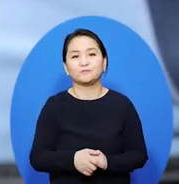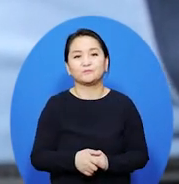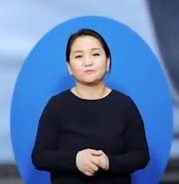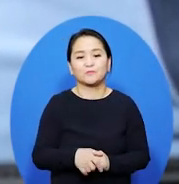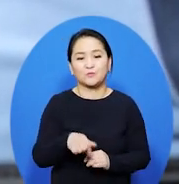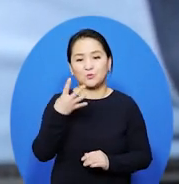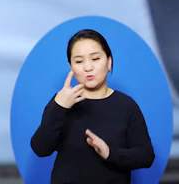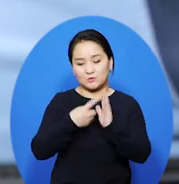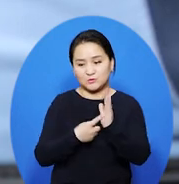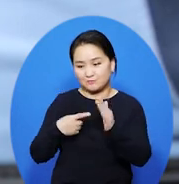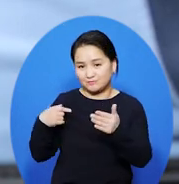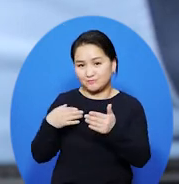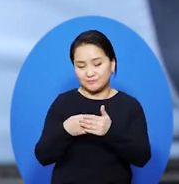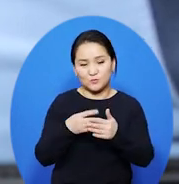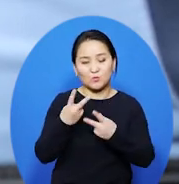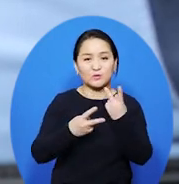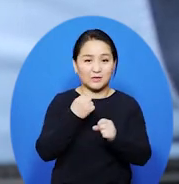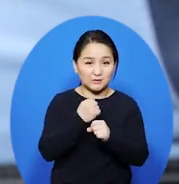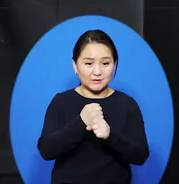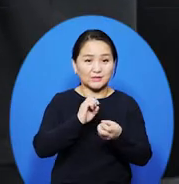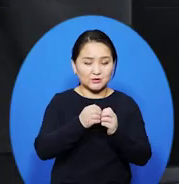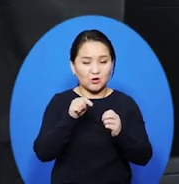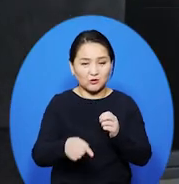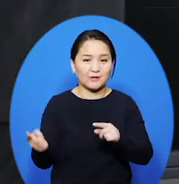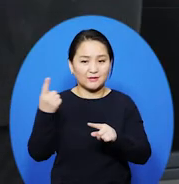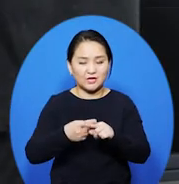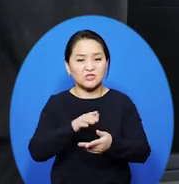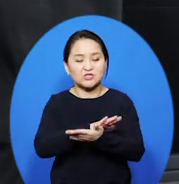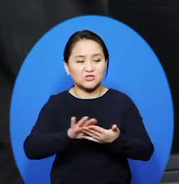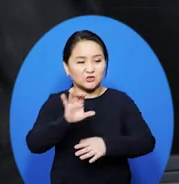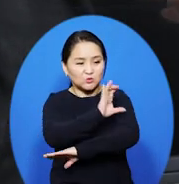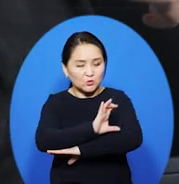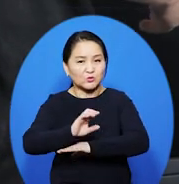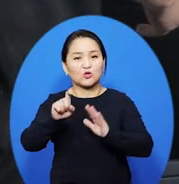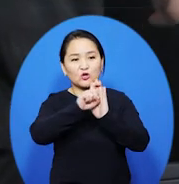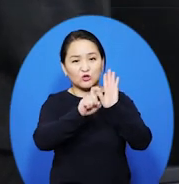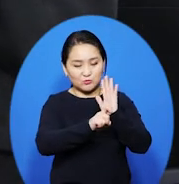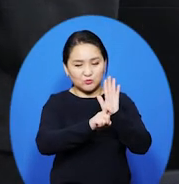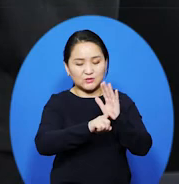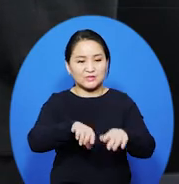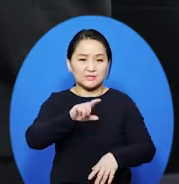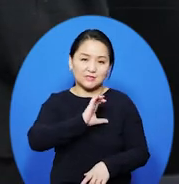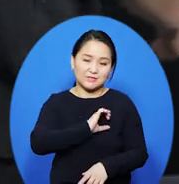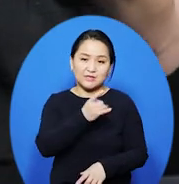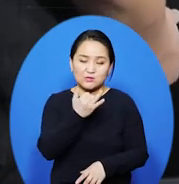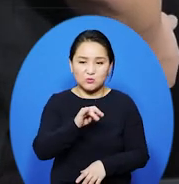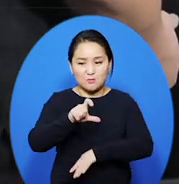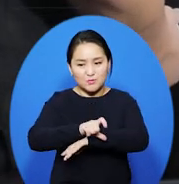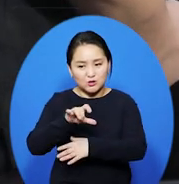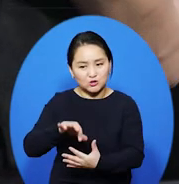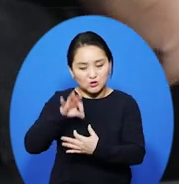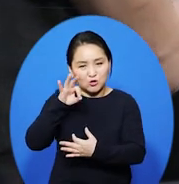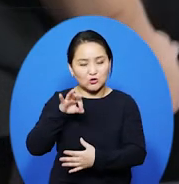Тэгээд бид энэ оны 4 сар ажлын сургалтын үйл ажиллагаа явуулж гисэн бол одоогор бол бид дахин шинжилсэн сургалтын хөтөлбөртөөр сэтгэл зүй болоод